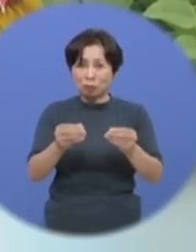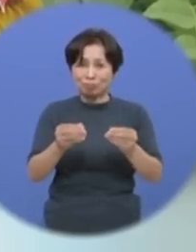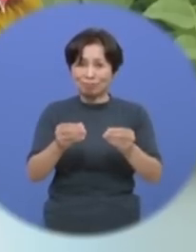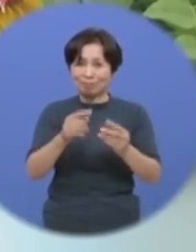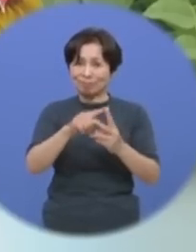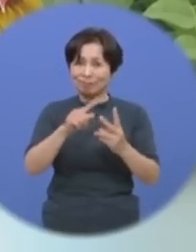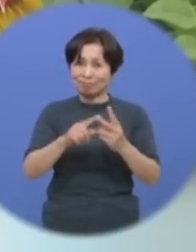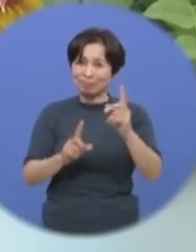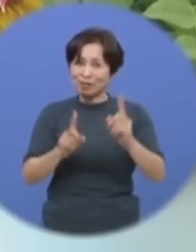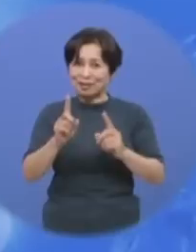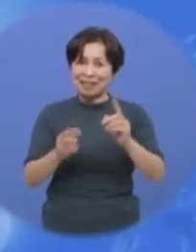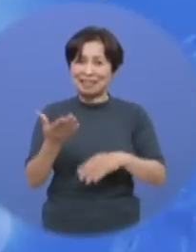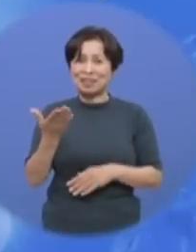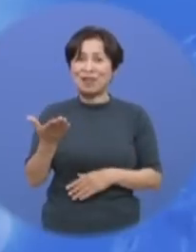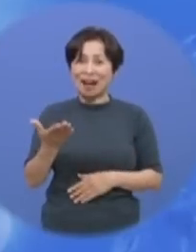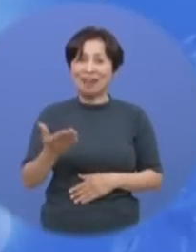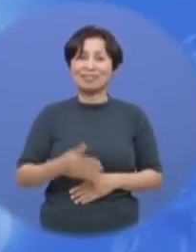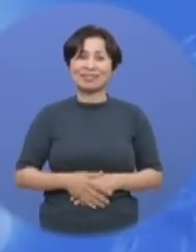か